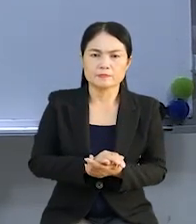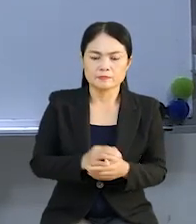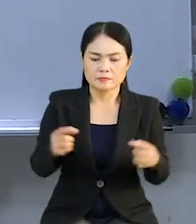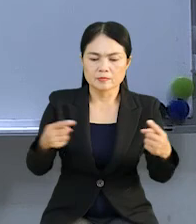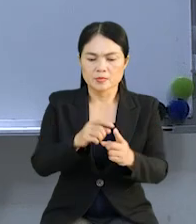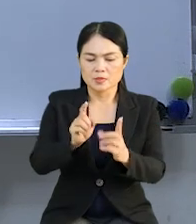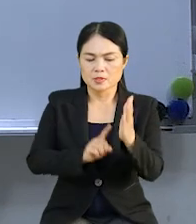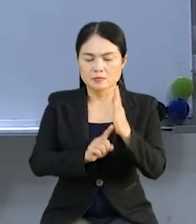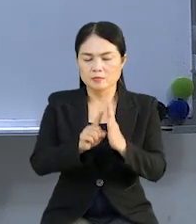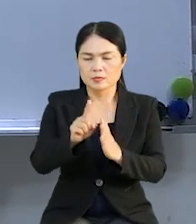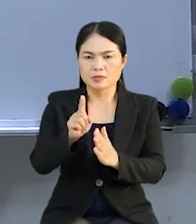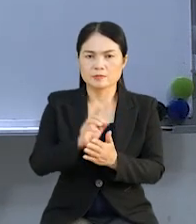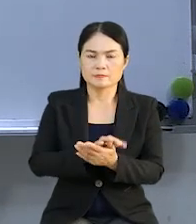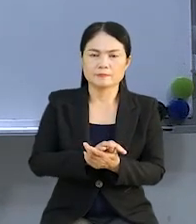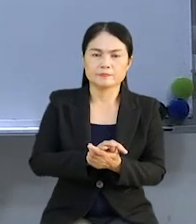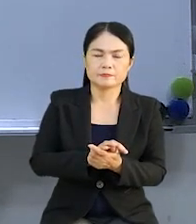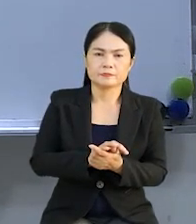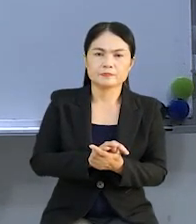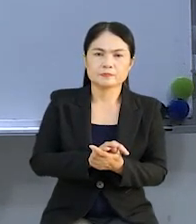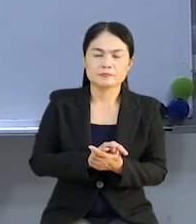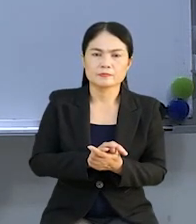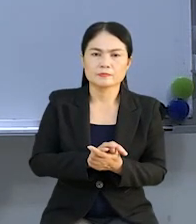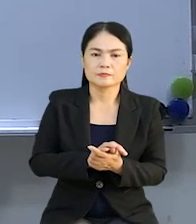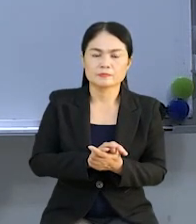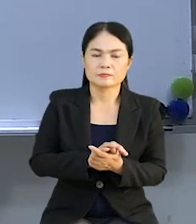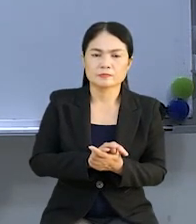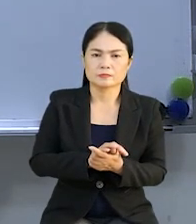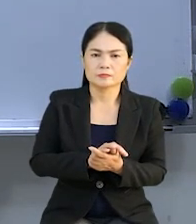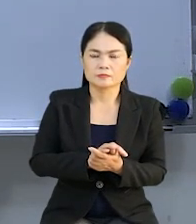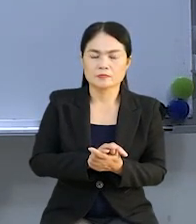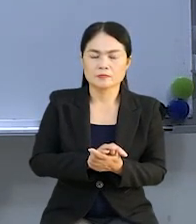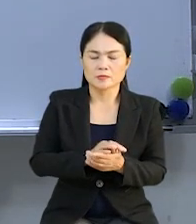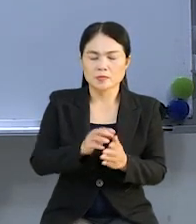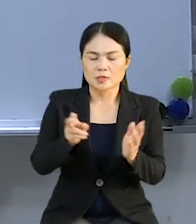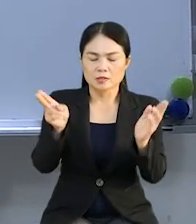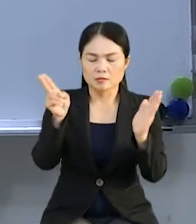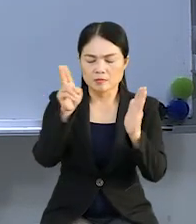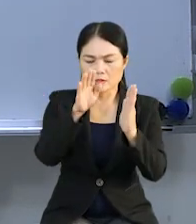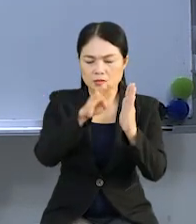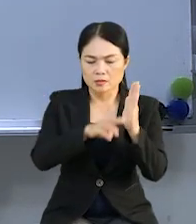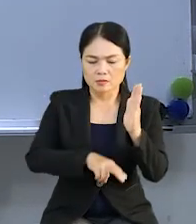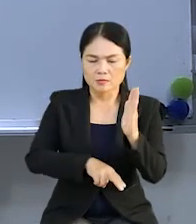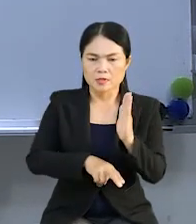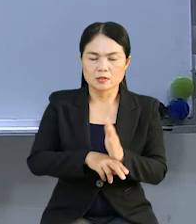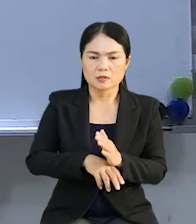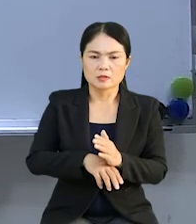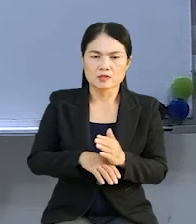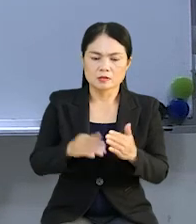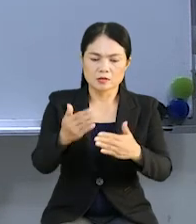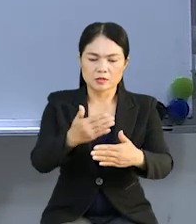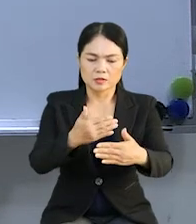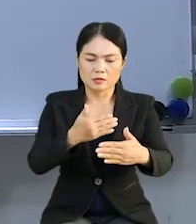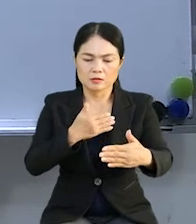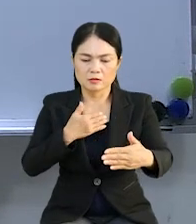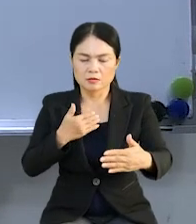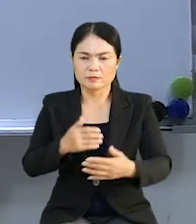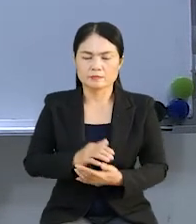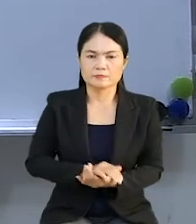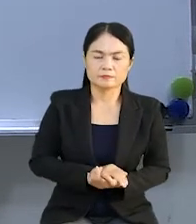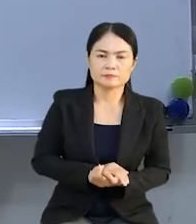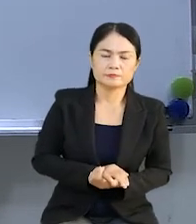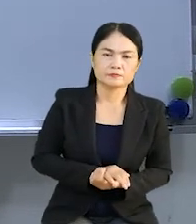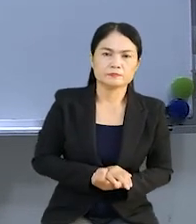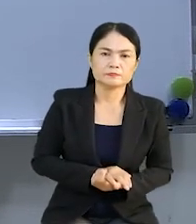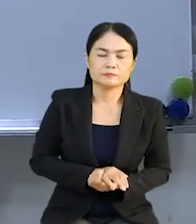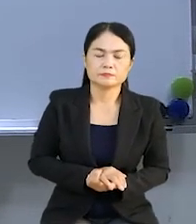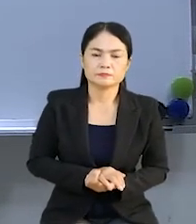วหนังเรียกจำร้านคือบาดอันถอยบาดอัดมีการที่จำร้านเต้นะคืออันถอยบ